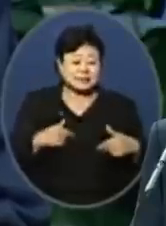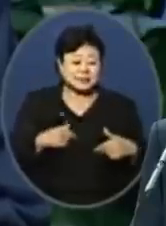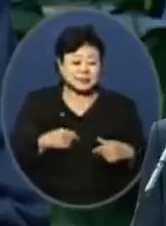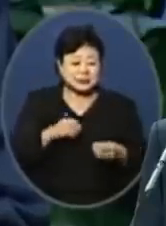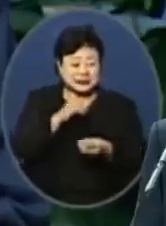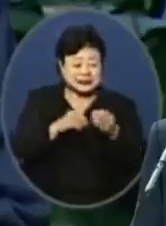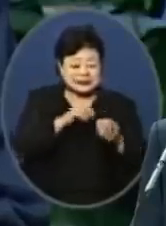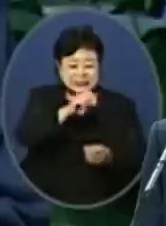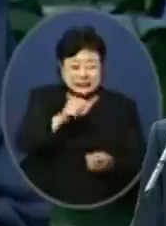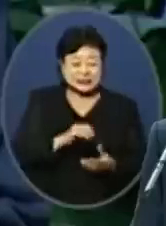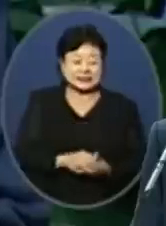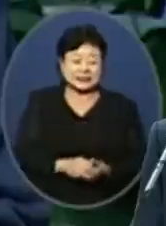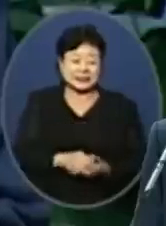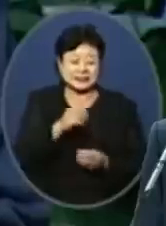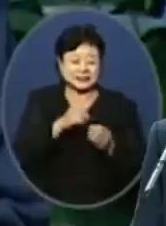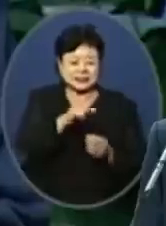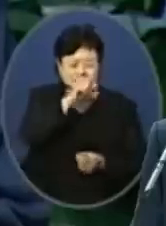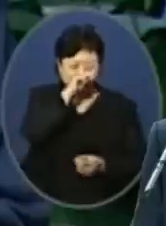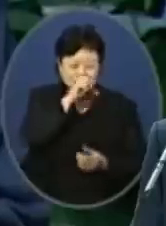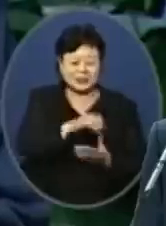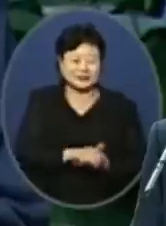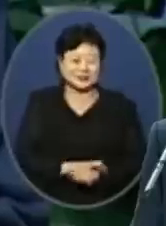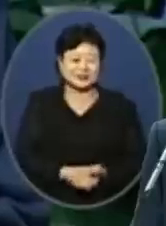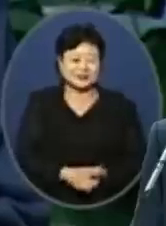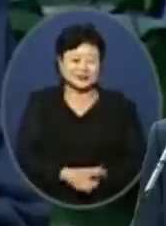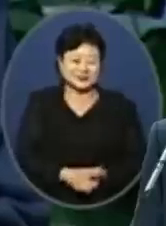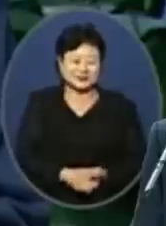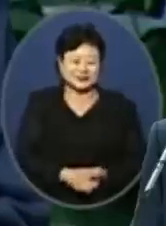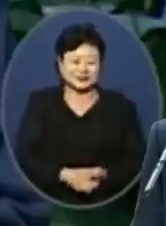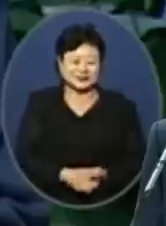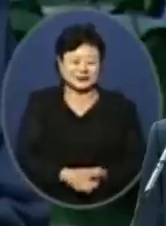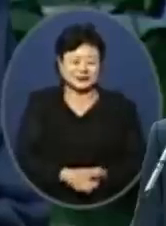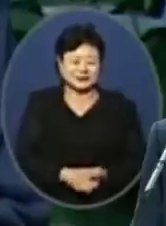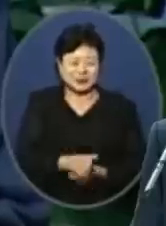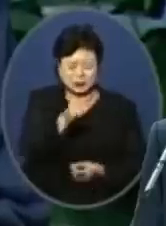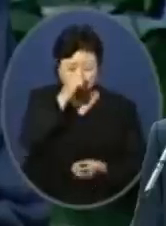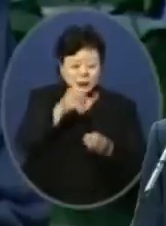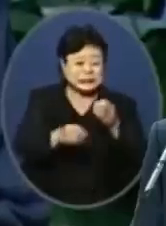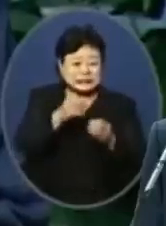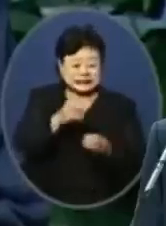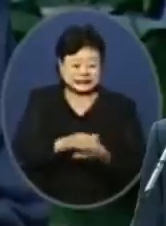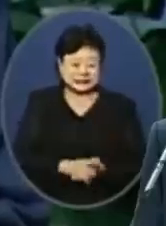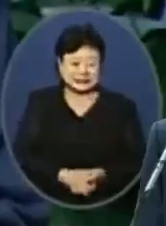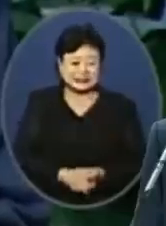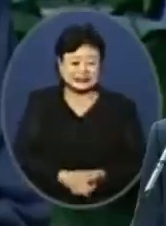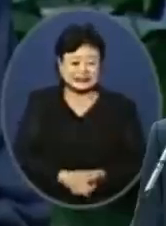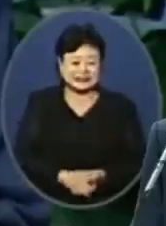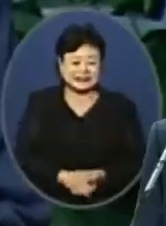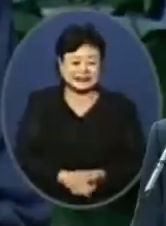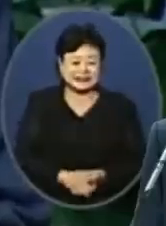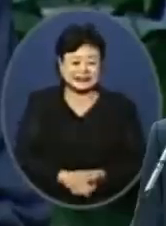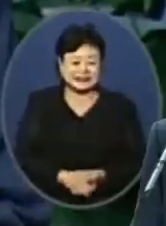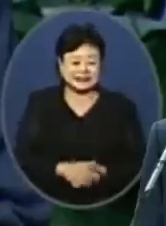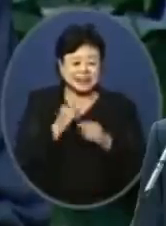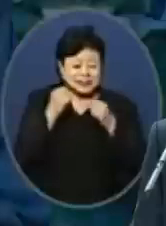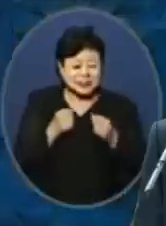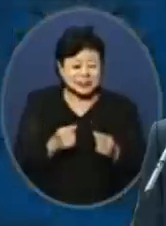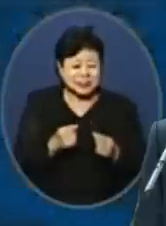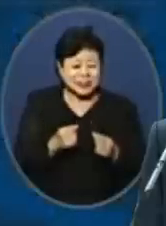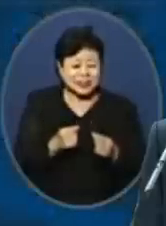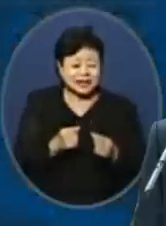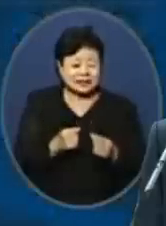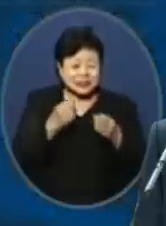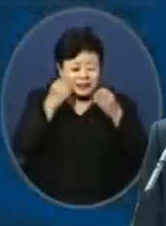지었지만 시는 진리를 말해서 아주 좋은 시였었습니다. 산다는 것을